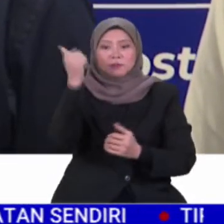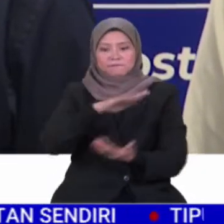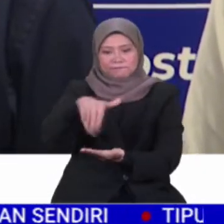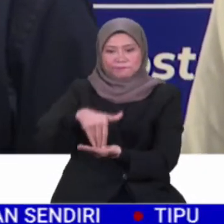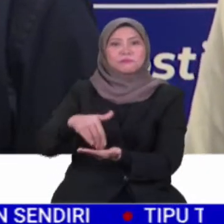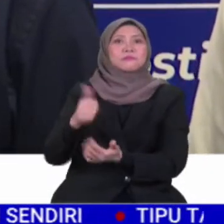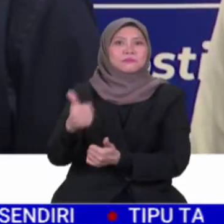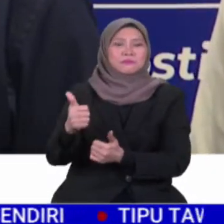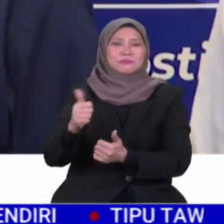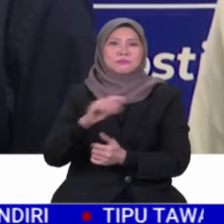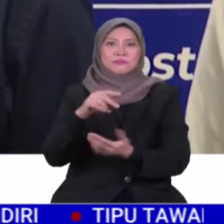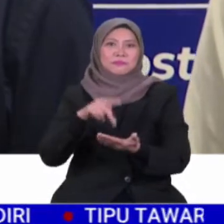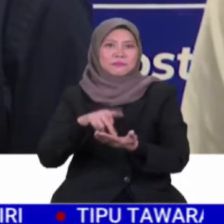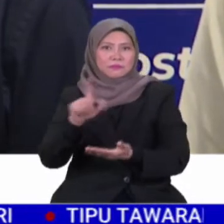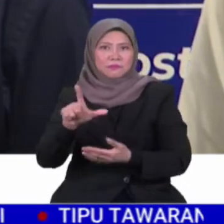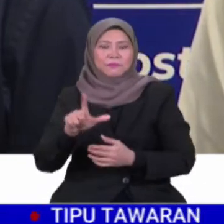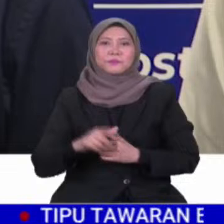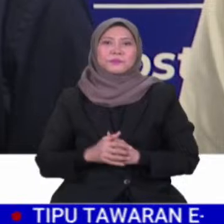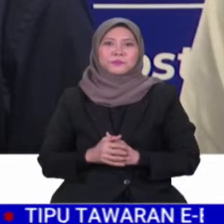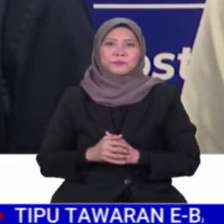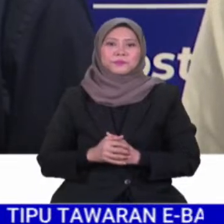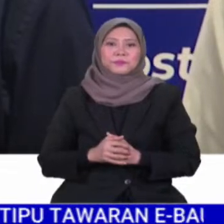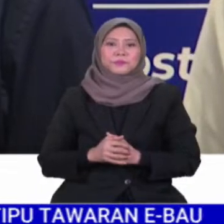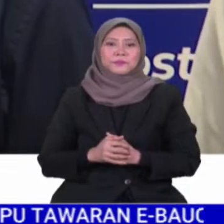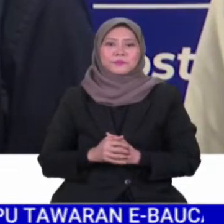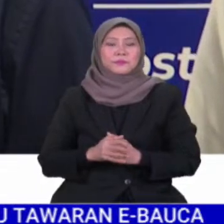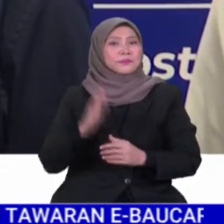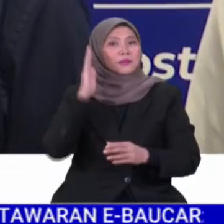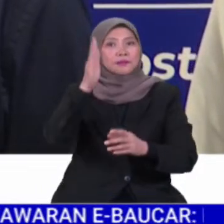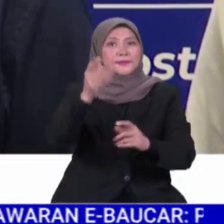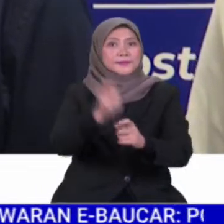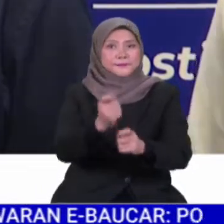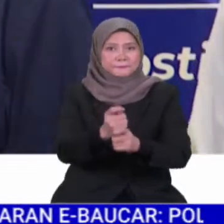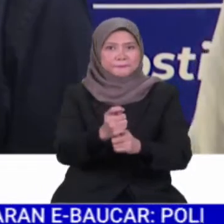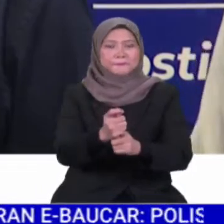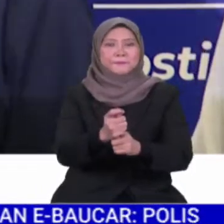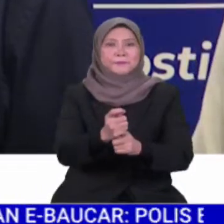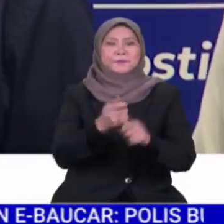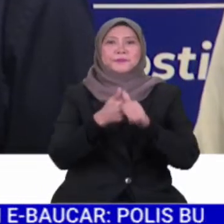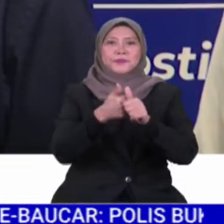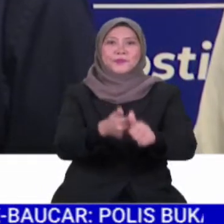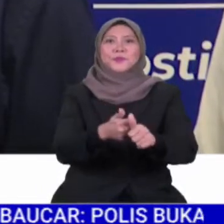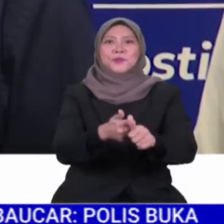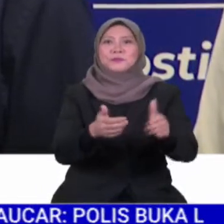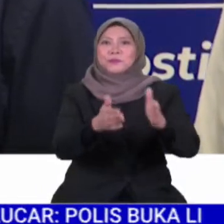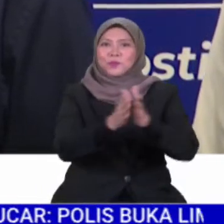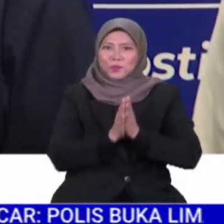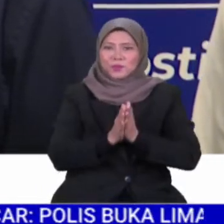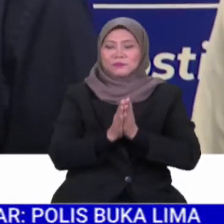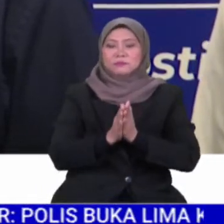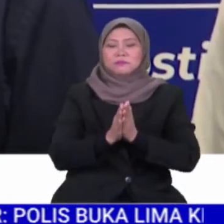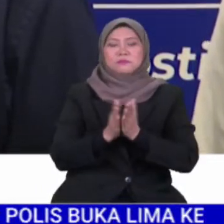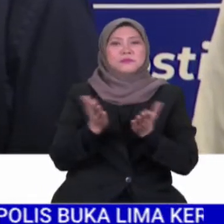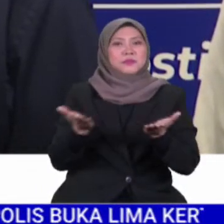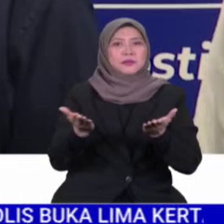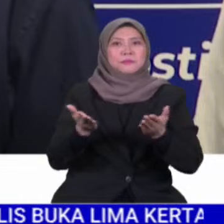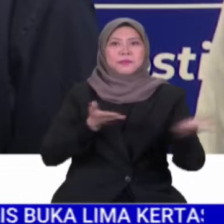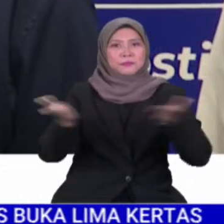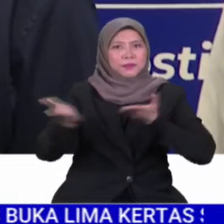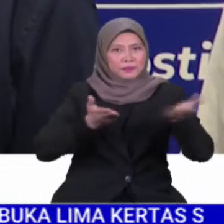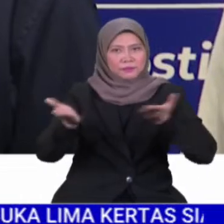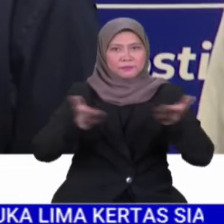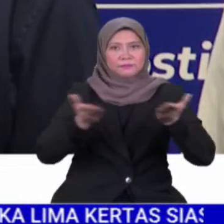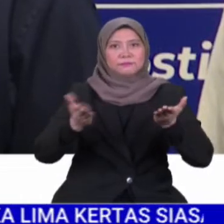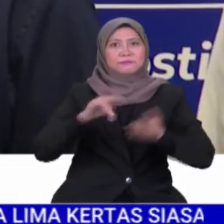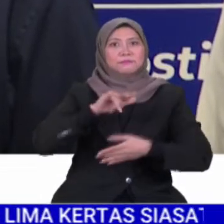Penerbangan berjadual menggunakan pesawat propeller dan turboprop akan dikekalkan mengikut permintaan pasaran terhadap perkhidmatan